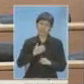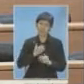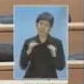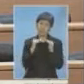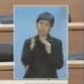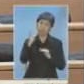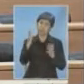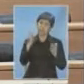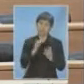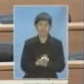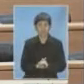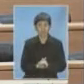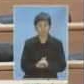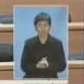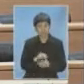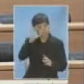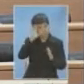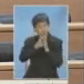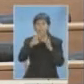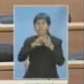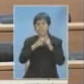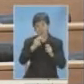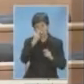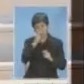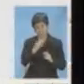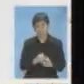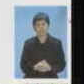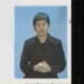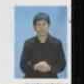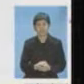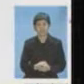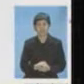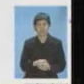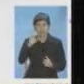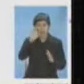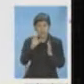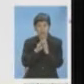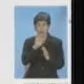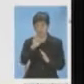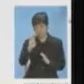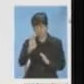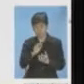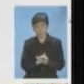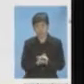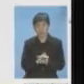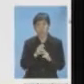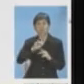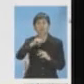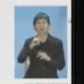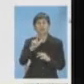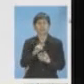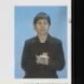ธิ์ในการอภิปรายเลยครับแต่ภาพนี้ไม่มีปัญหาครับเชิญครับภาพนี้มาจาก Facebook นะครับของจุรินทร์ลักษณะวิ